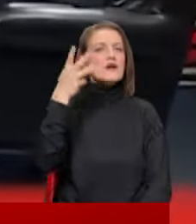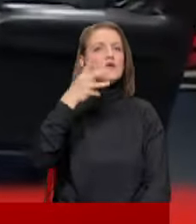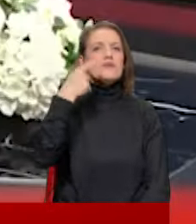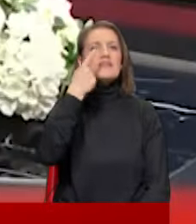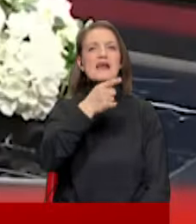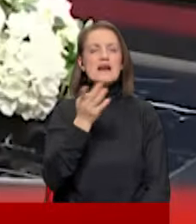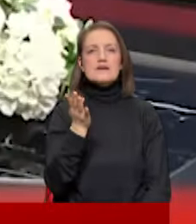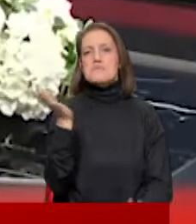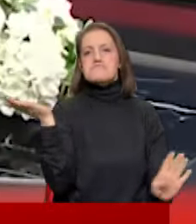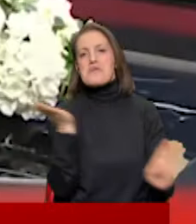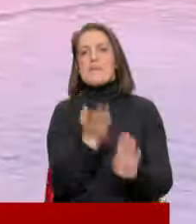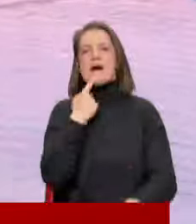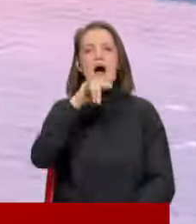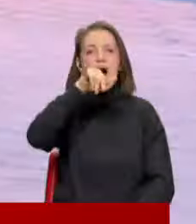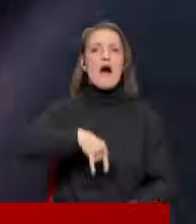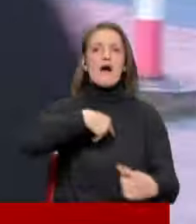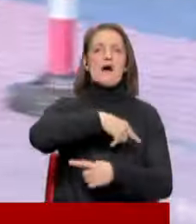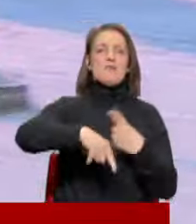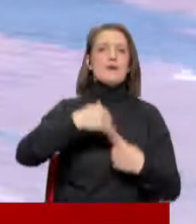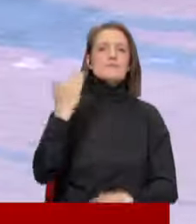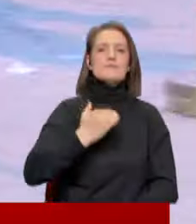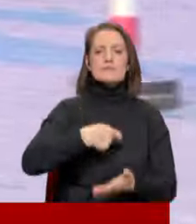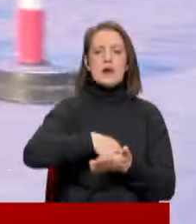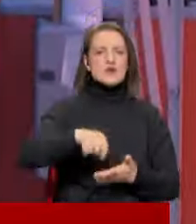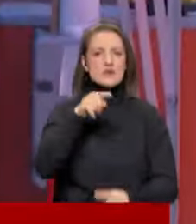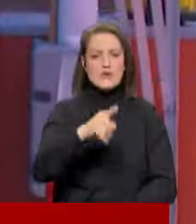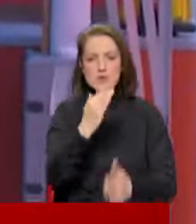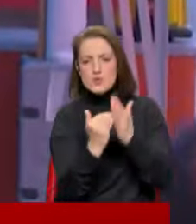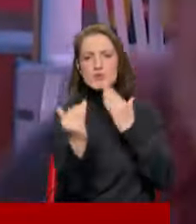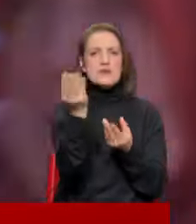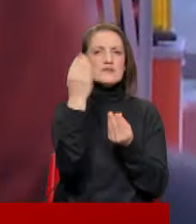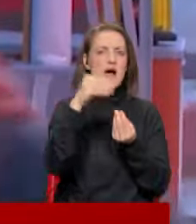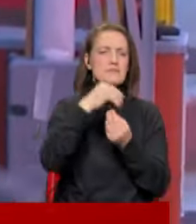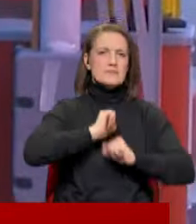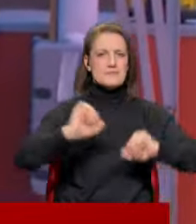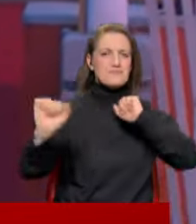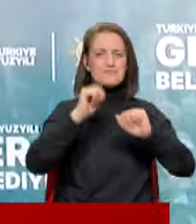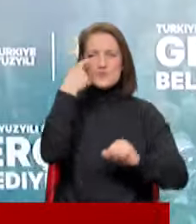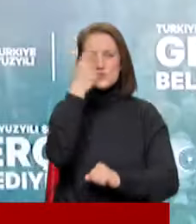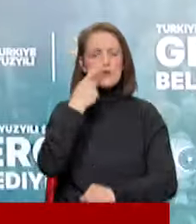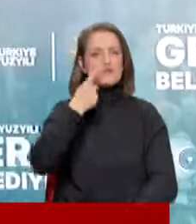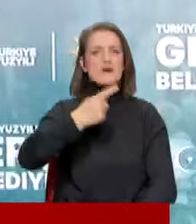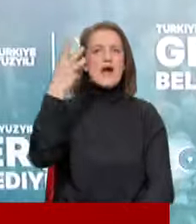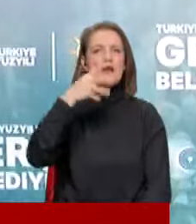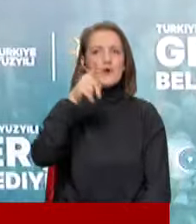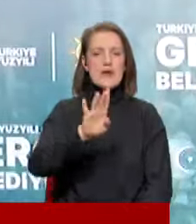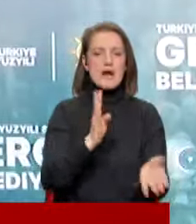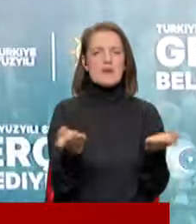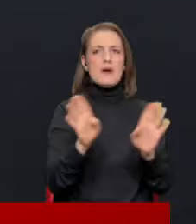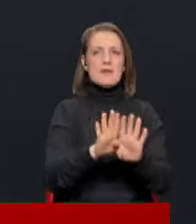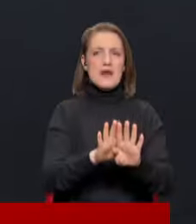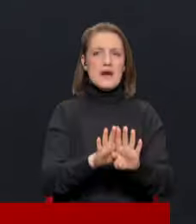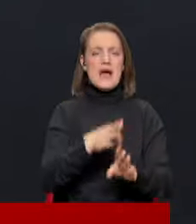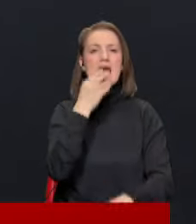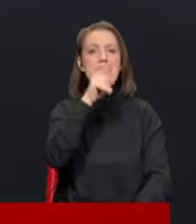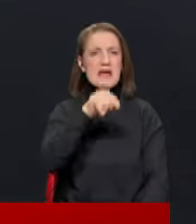davet derler bakın hak aramak hak düşük kalan emekli maaşları yükselen zam tepkileri üzerine Cumhurbaşkanı Erdoğan'ın kapıyı kapatarak